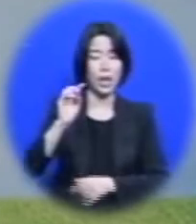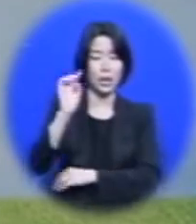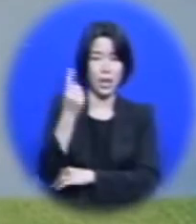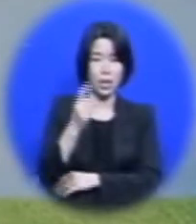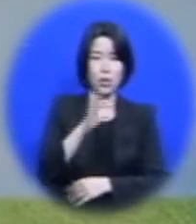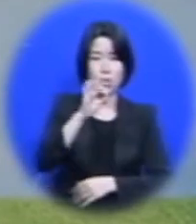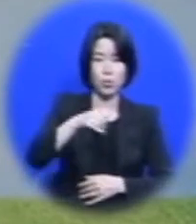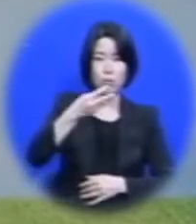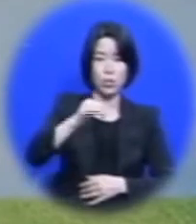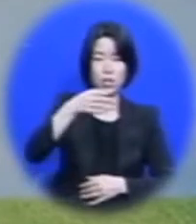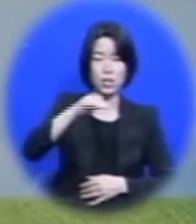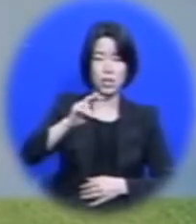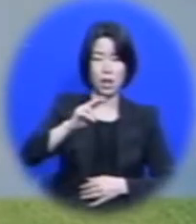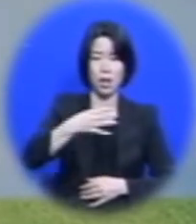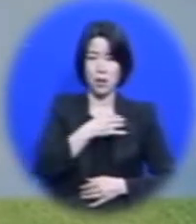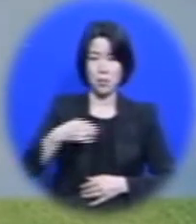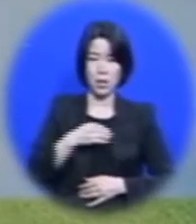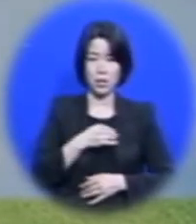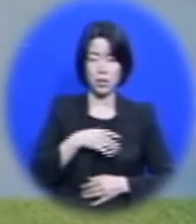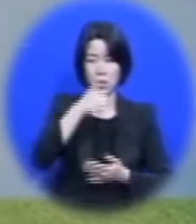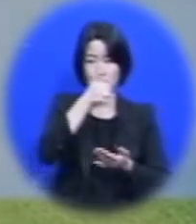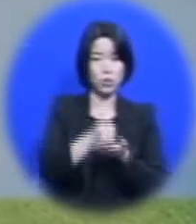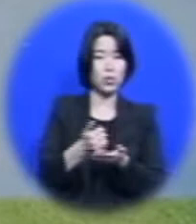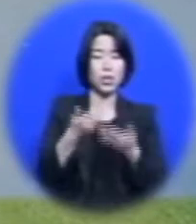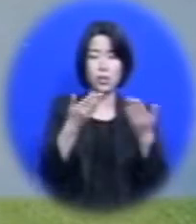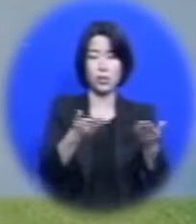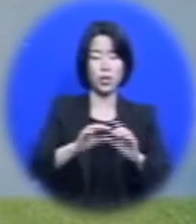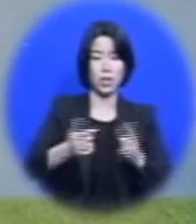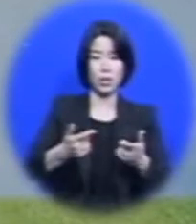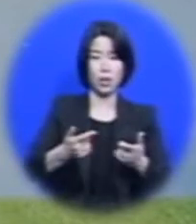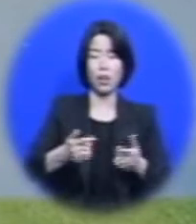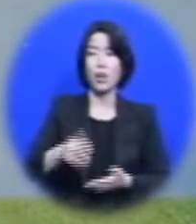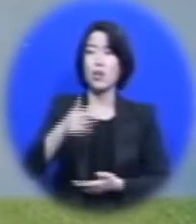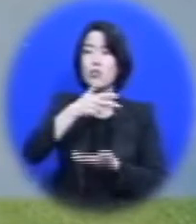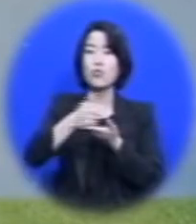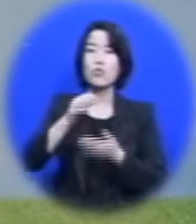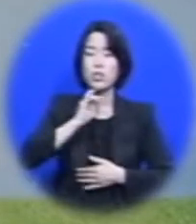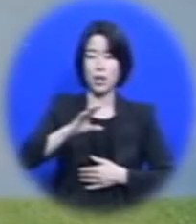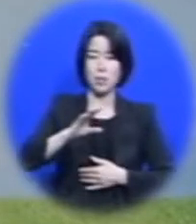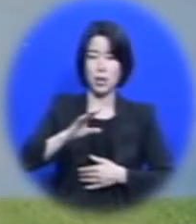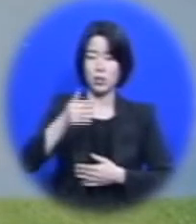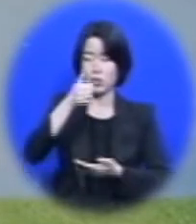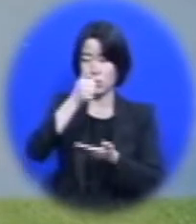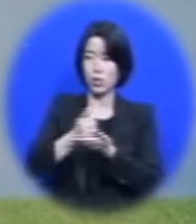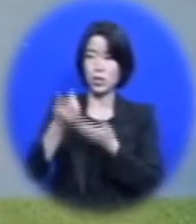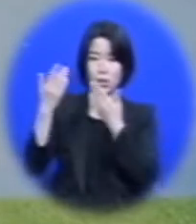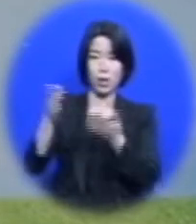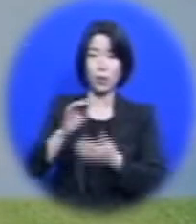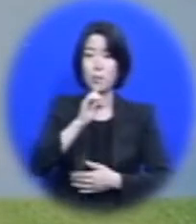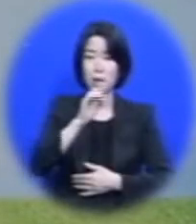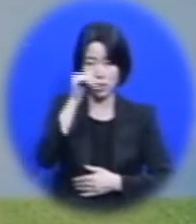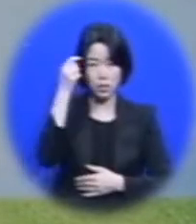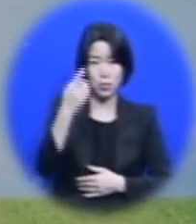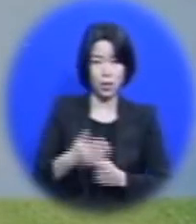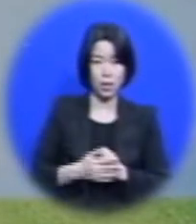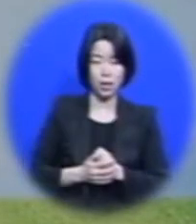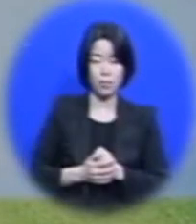지었다, 밧세바에게 죄를 지었다 하지 아니하고 주님께만 죄를 지었다고 말하는 겁니까? 그